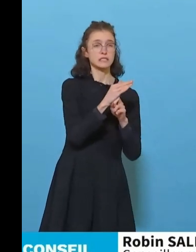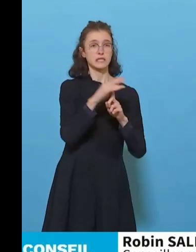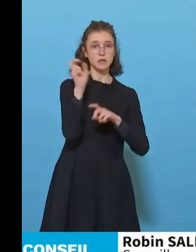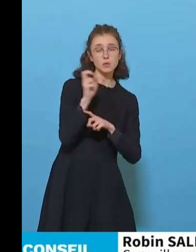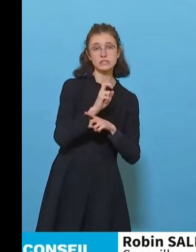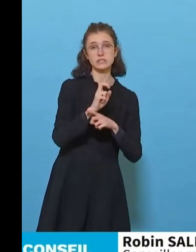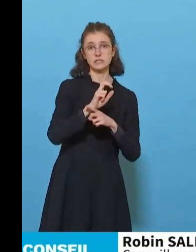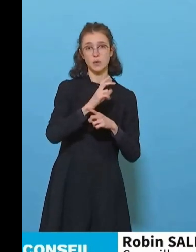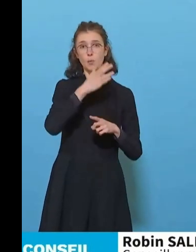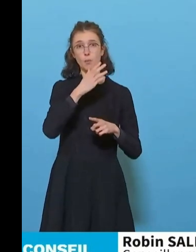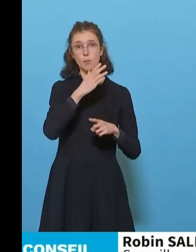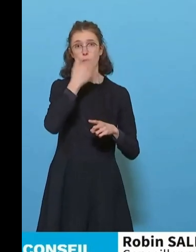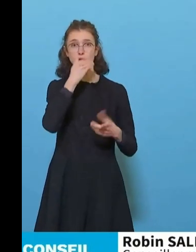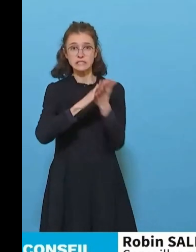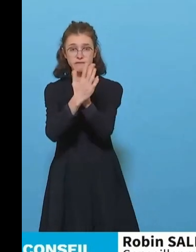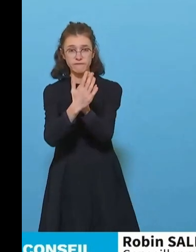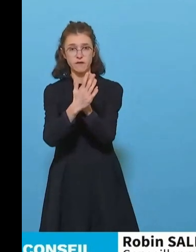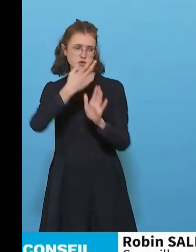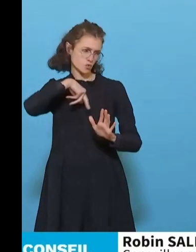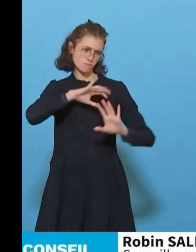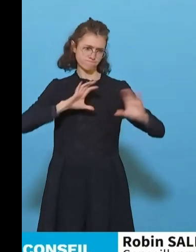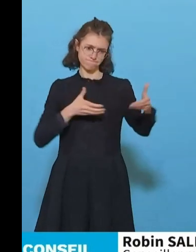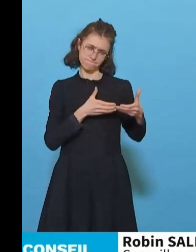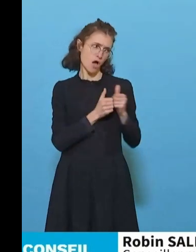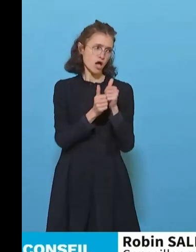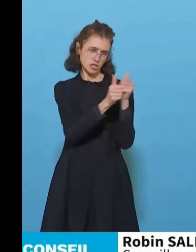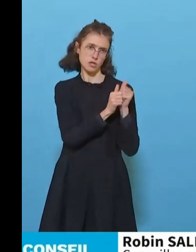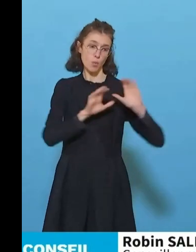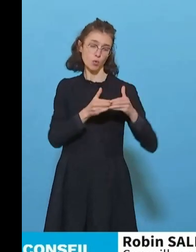assumons, nous les défendons et les approuvons avec le groupe Gauche Commune. Je vous remercie de votre attention.